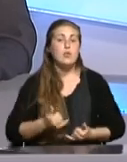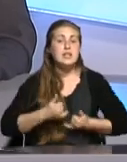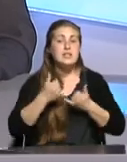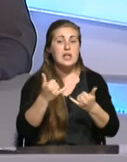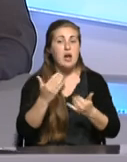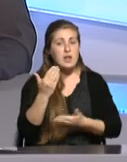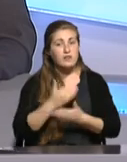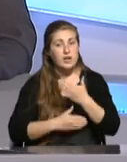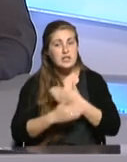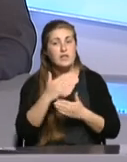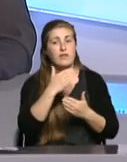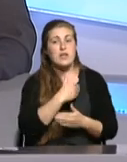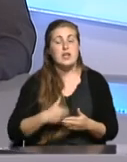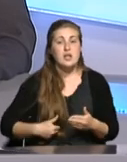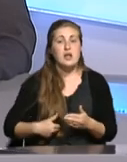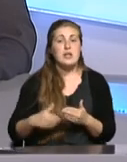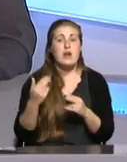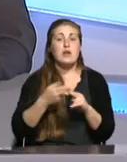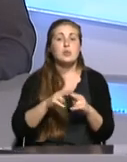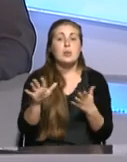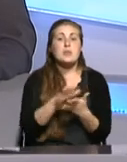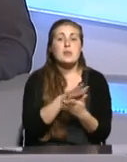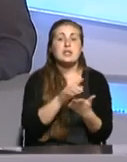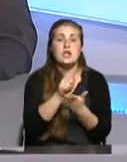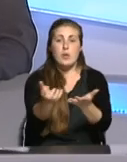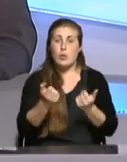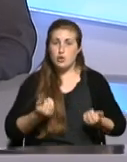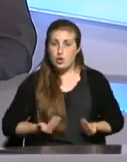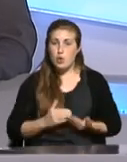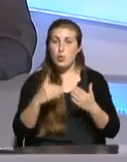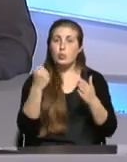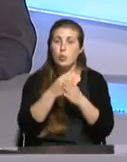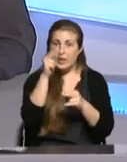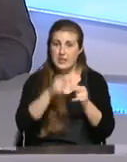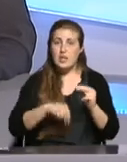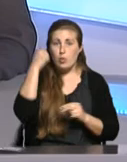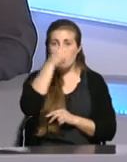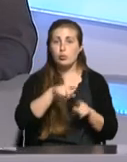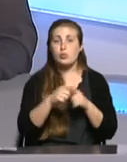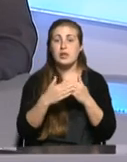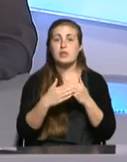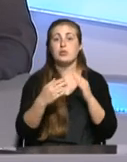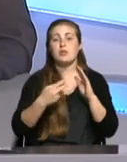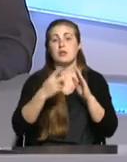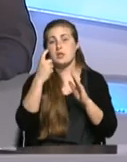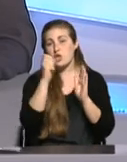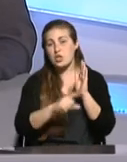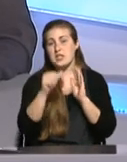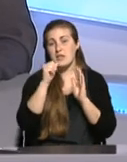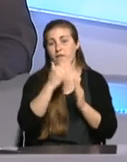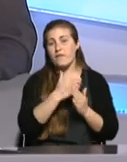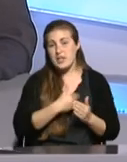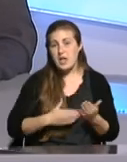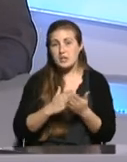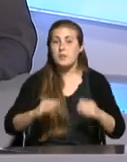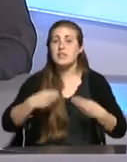инвалида тирана войны которые бесплатны должны получить жилье до конца года также планируется порядка 160 ветеранам предоставить это жилье